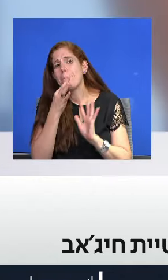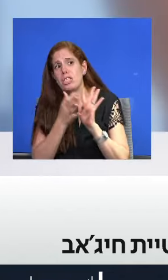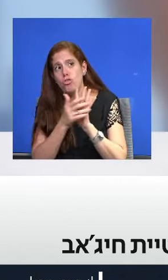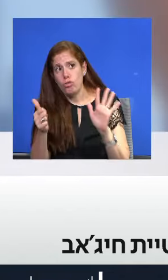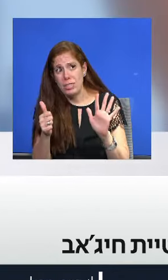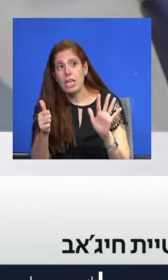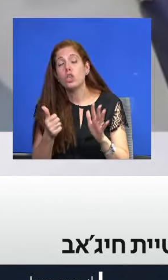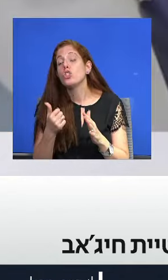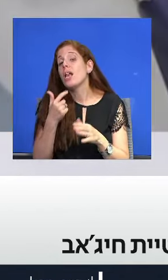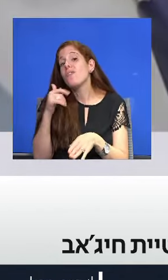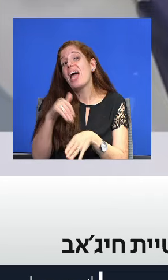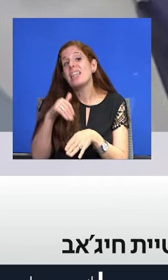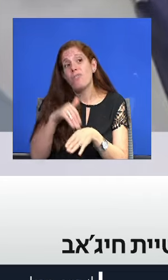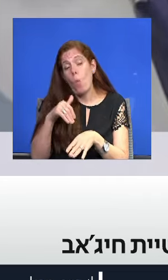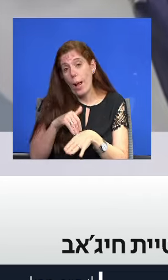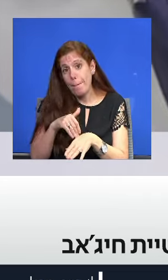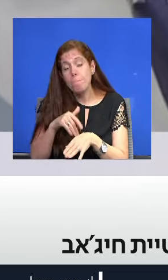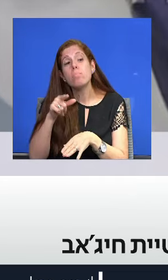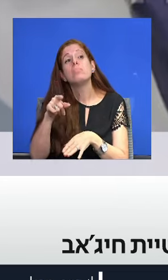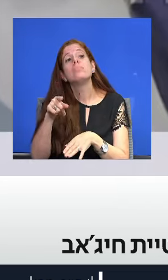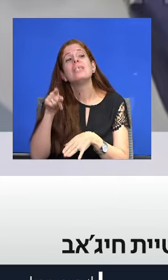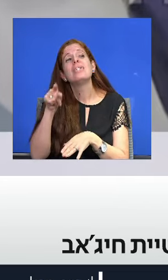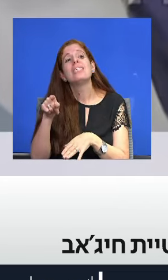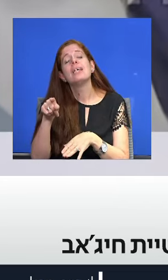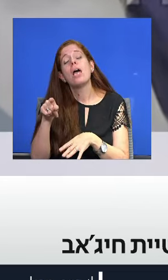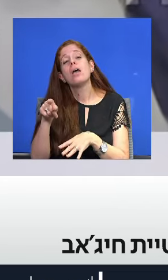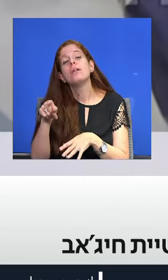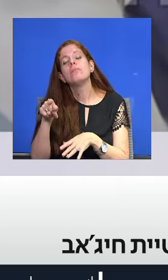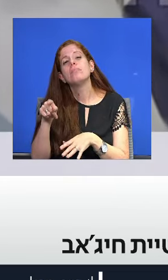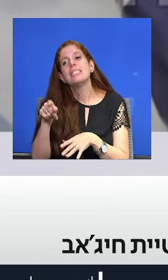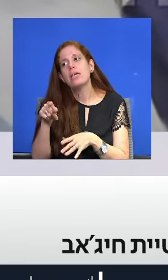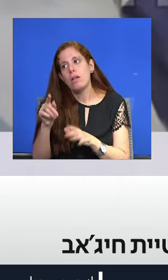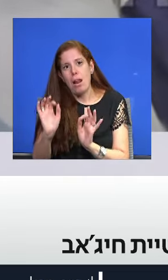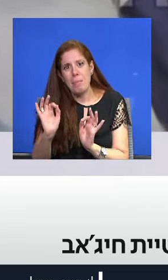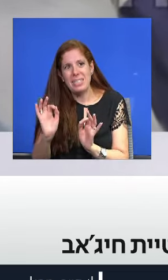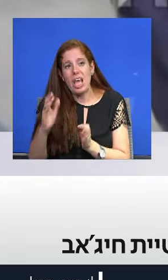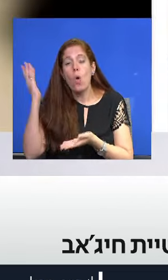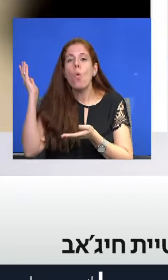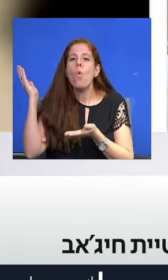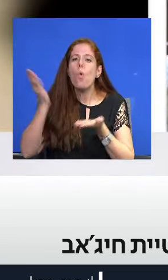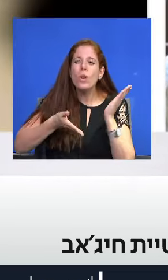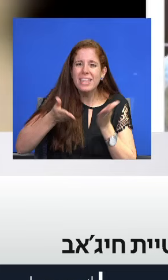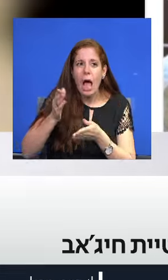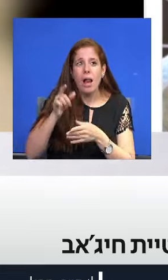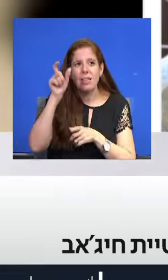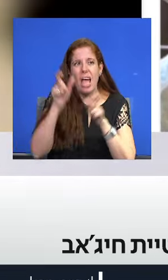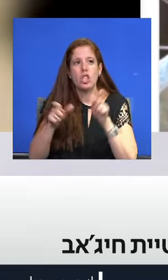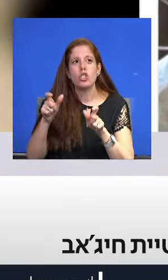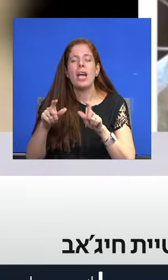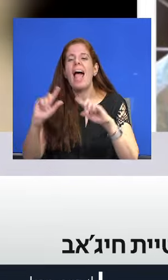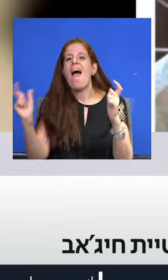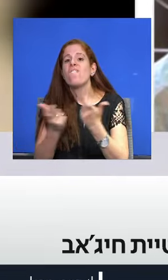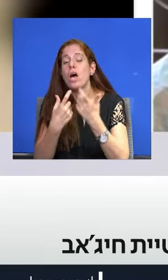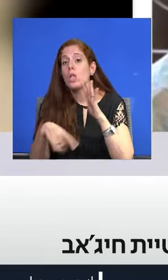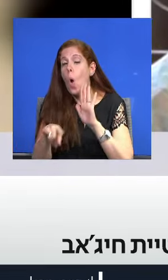הדיווחים בקרב גולשים וגופי תקשורת אופוזיציונים איראנים, למעשה הוקטע על ידי אנשי אכיפת החוק, מכיוון